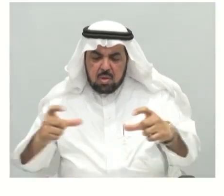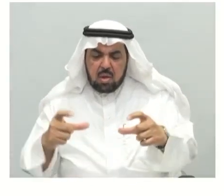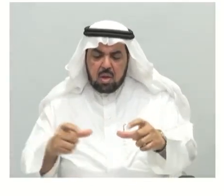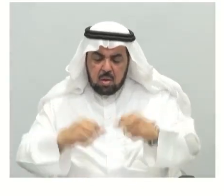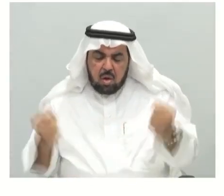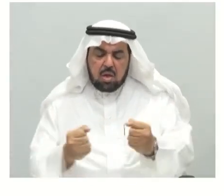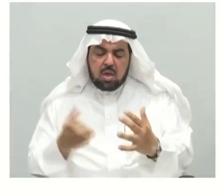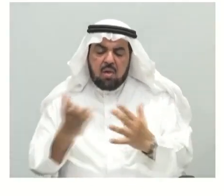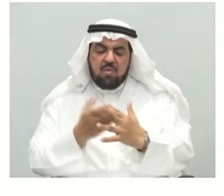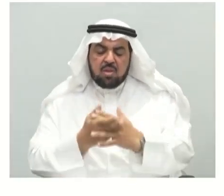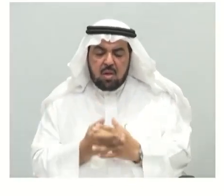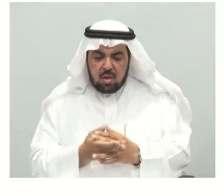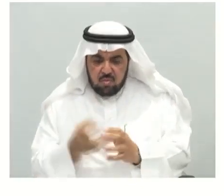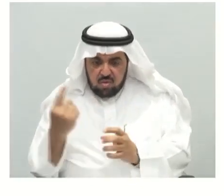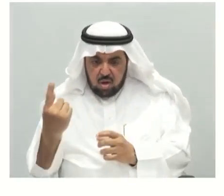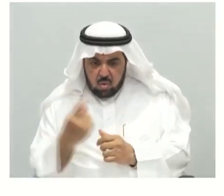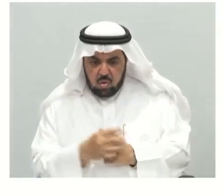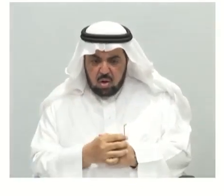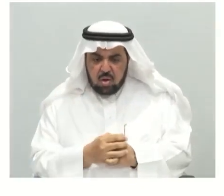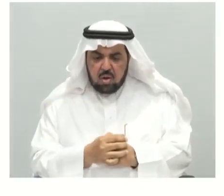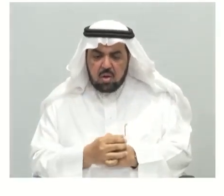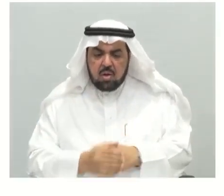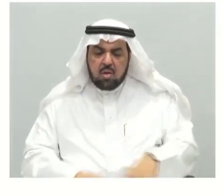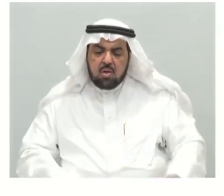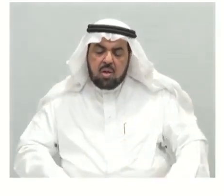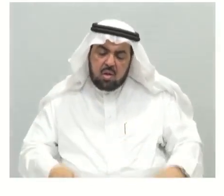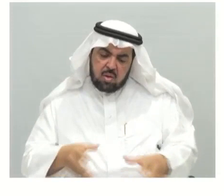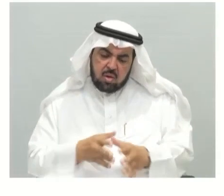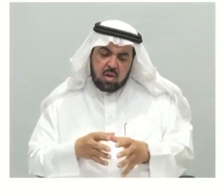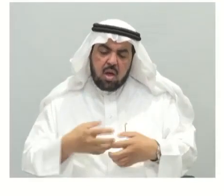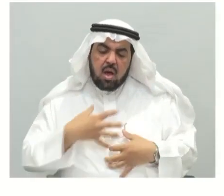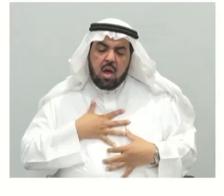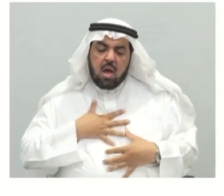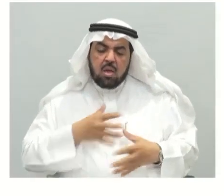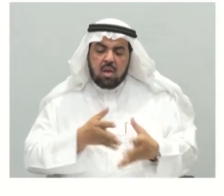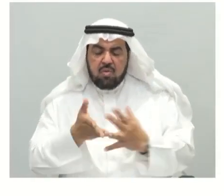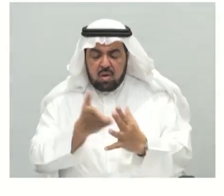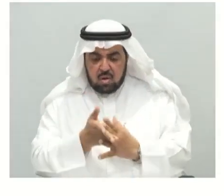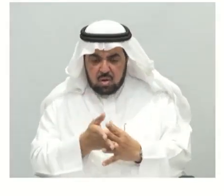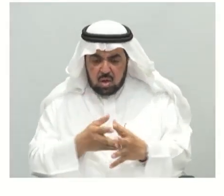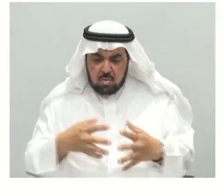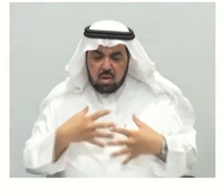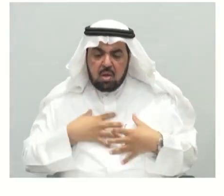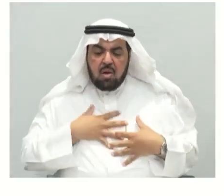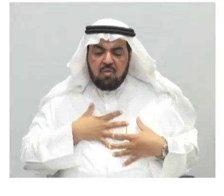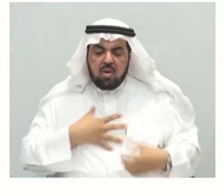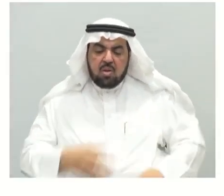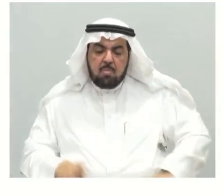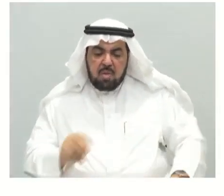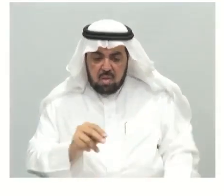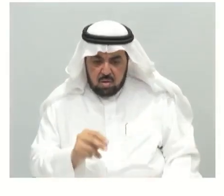الفصل في الفقره الاولى السؤال الاول الثغور التنفسيه لعمليه التنفس